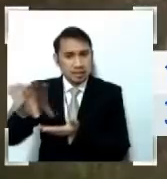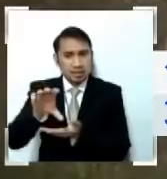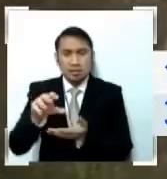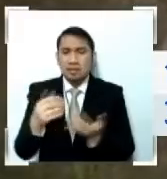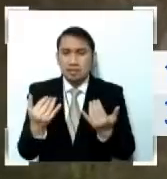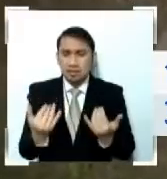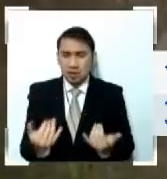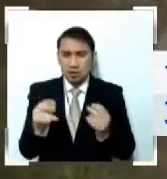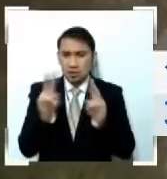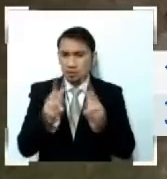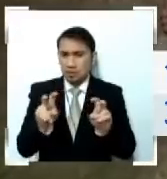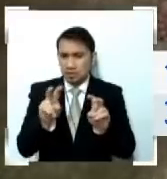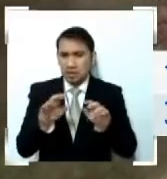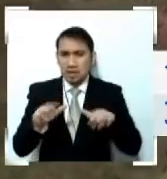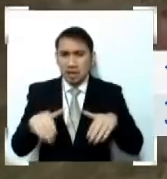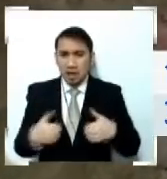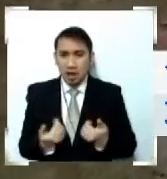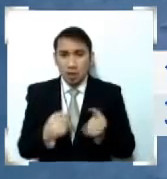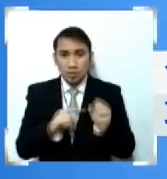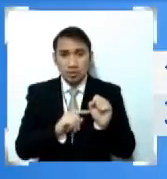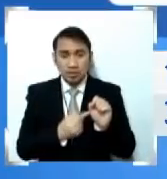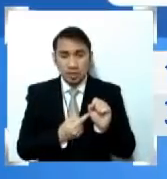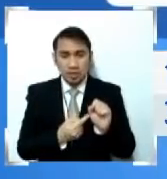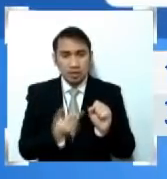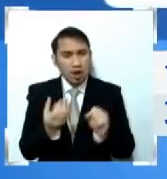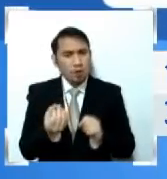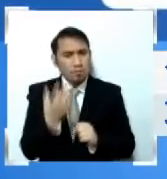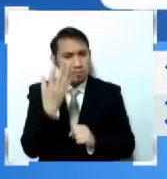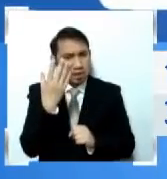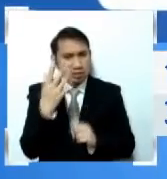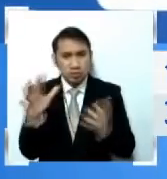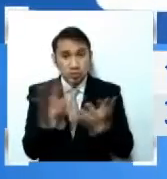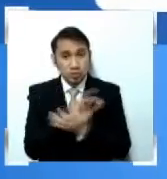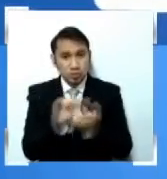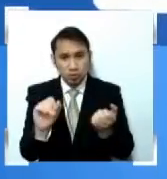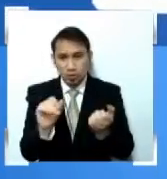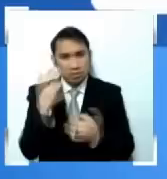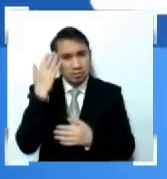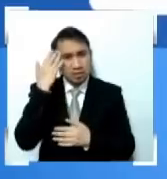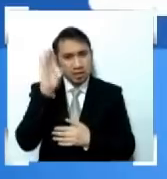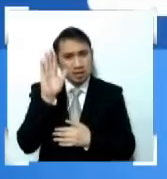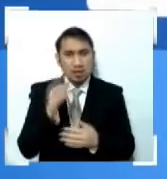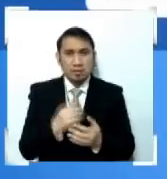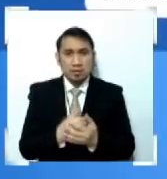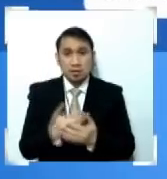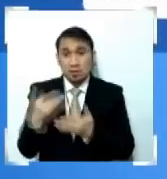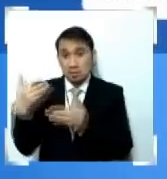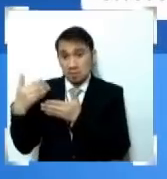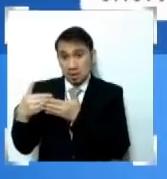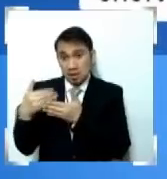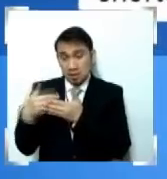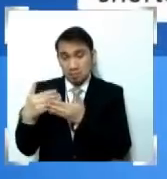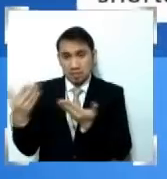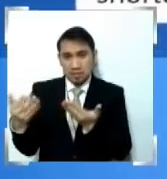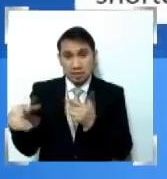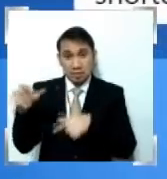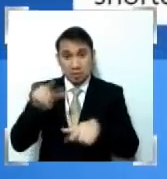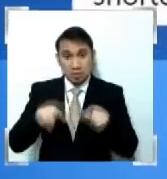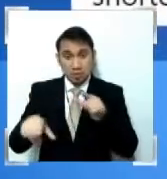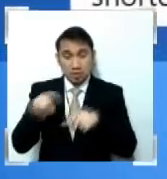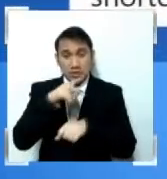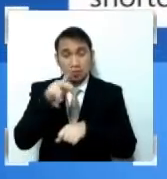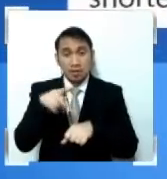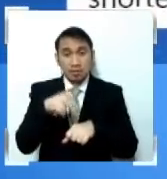sunog. Hindi pa tukoy ang halaga ng pinsala. Dahil malapit sa molecular laboratory ng Philippine Red Cross sa Anda Circle ang